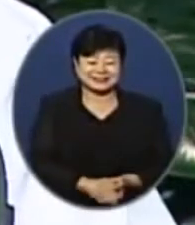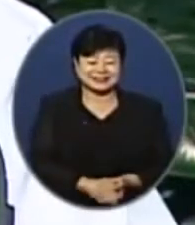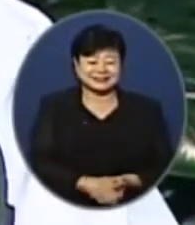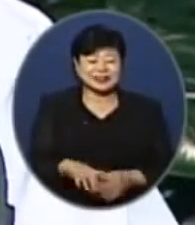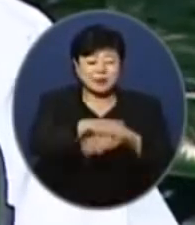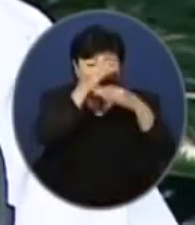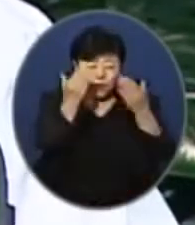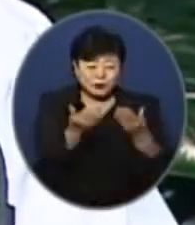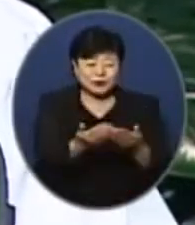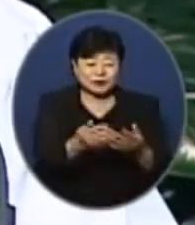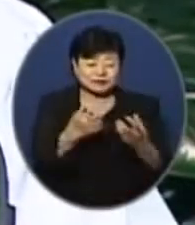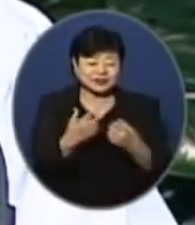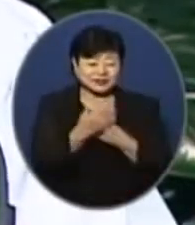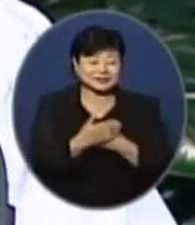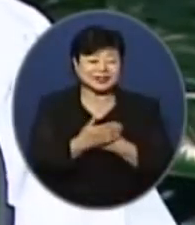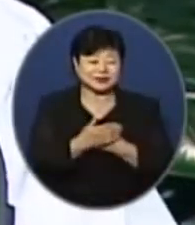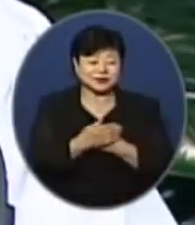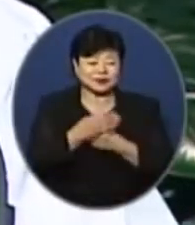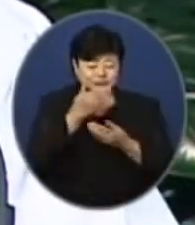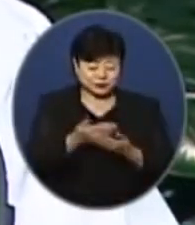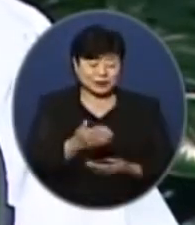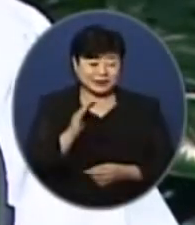우리 모두에게 풍성한 은혜로 채워줄 것입니다.